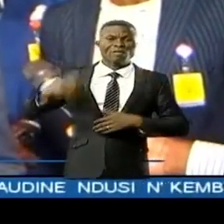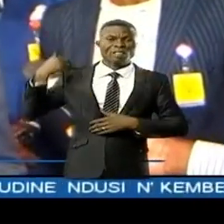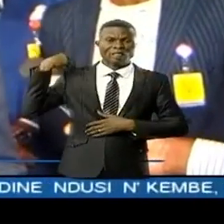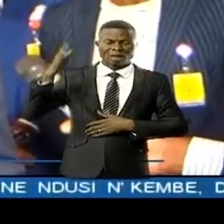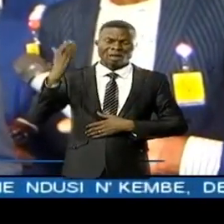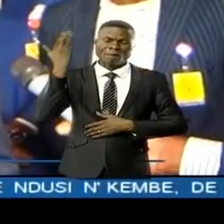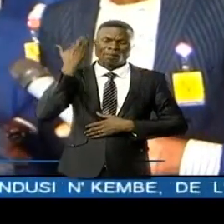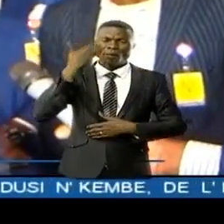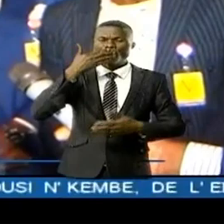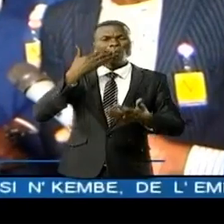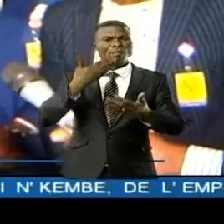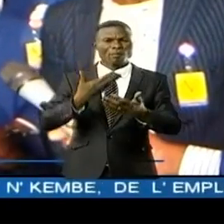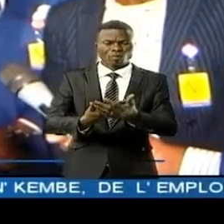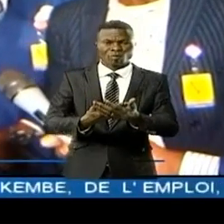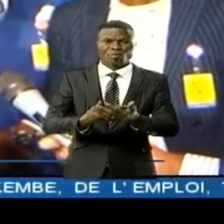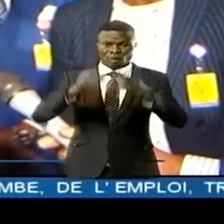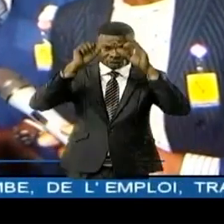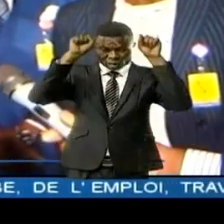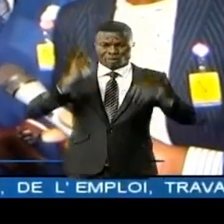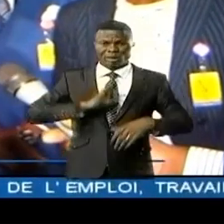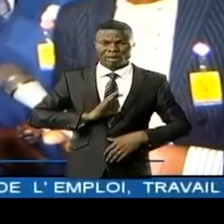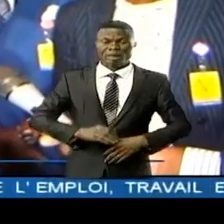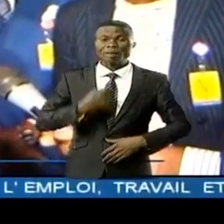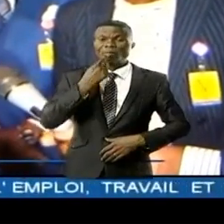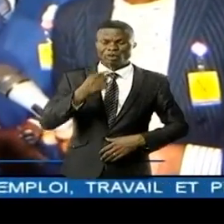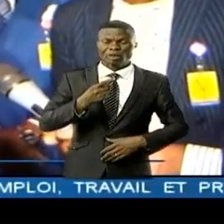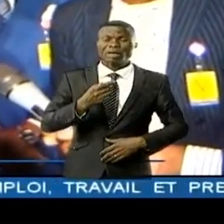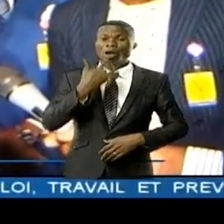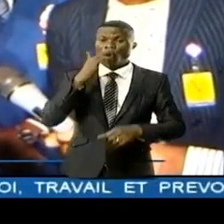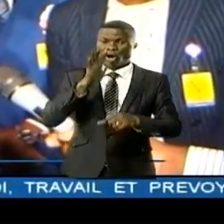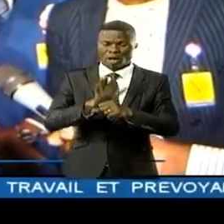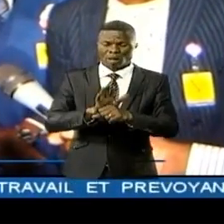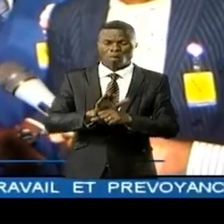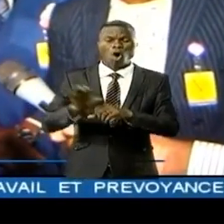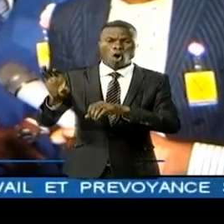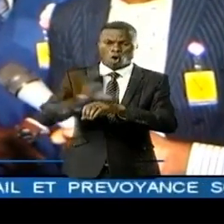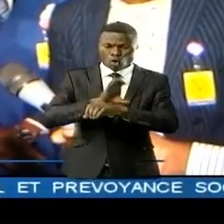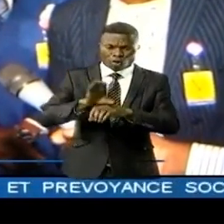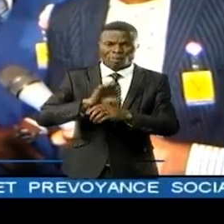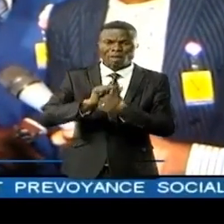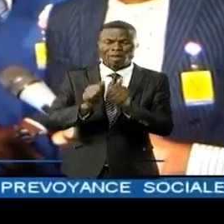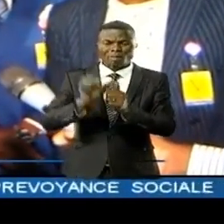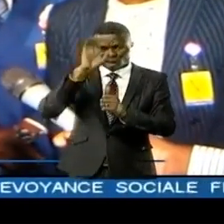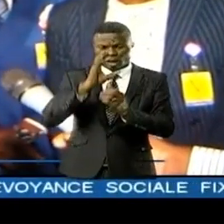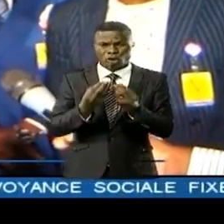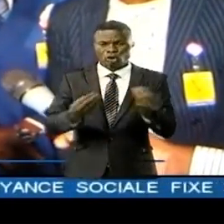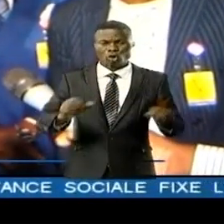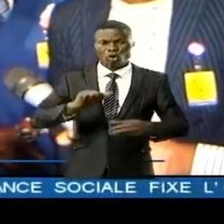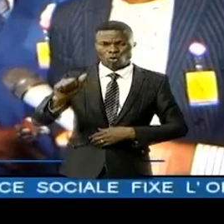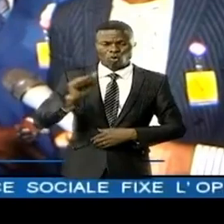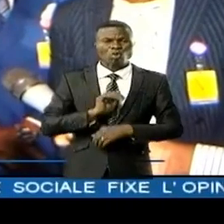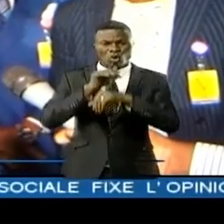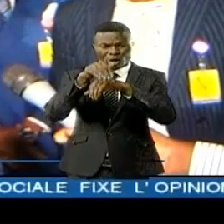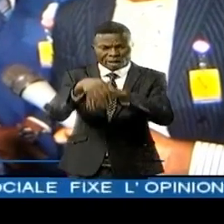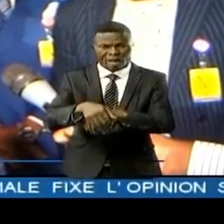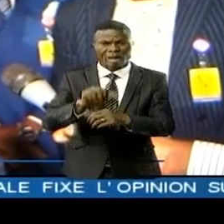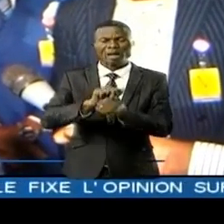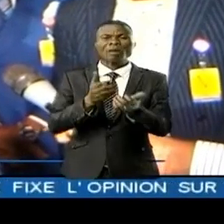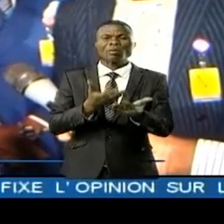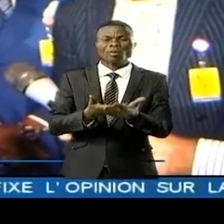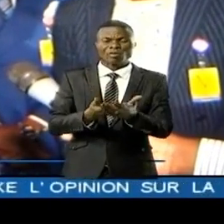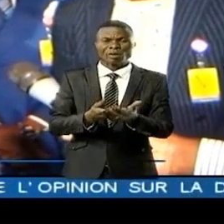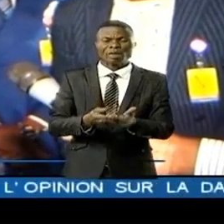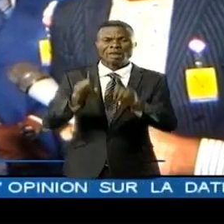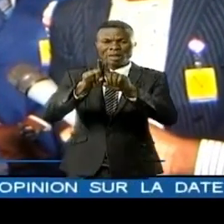parent, il a dit qu'il va s'en occuper, il va s'intéresser et il